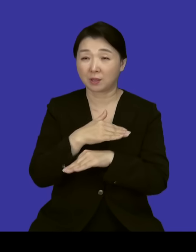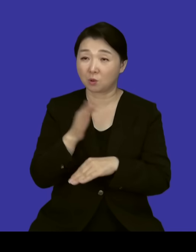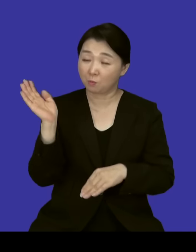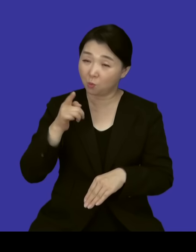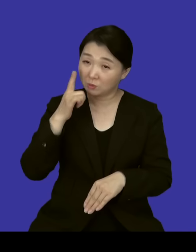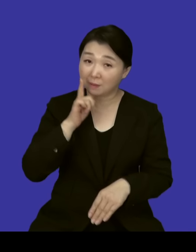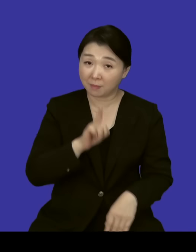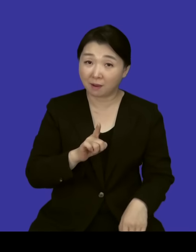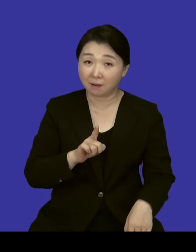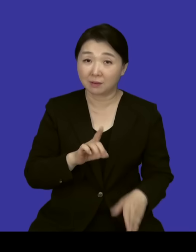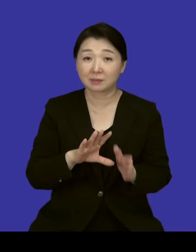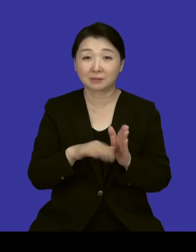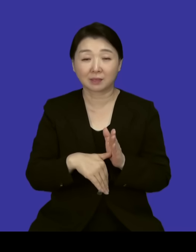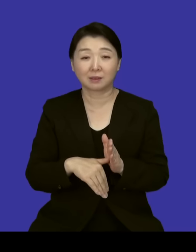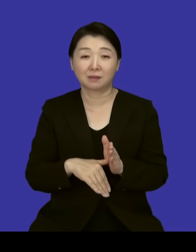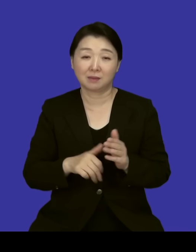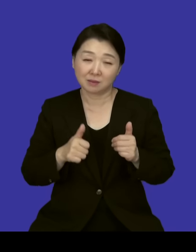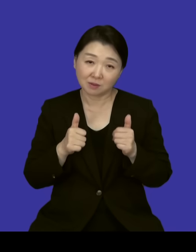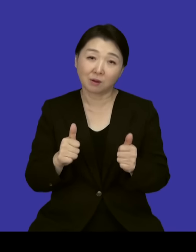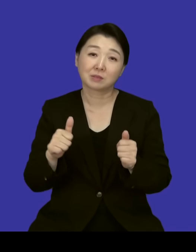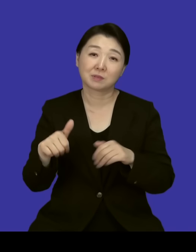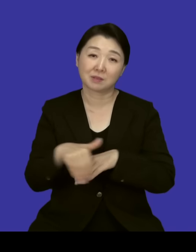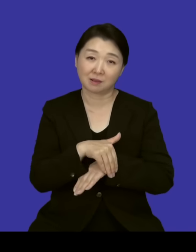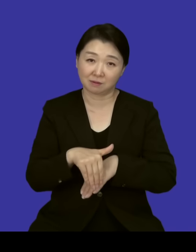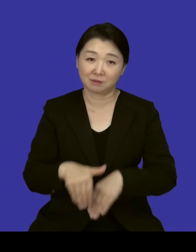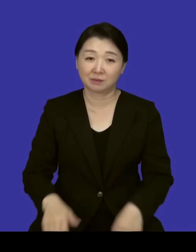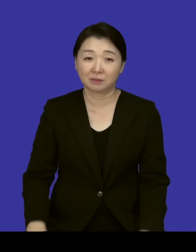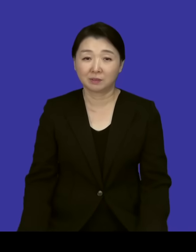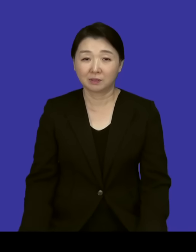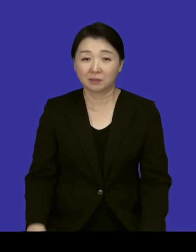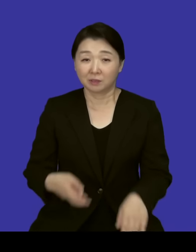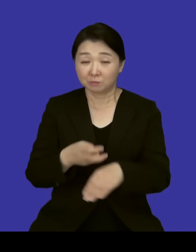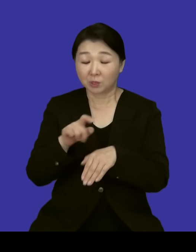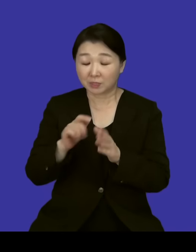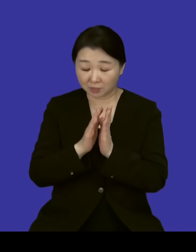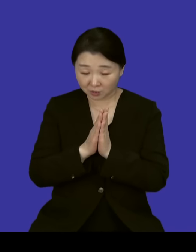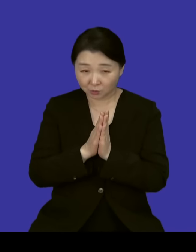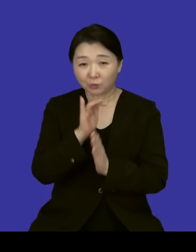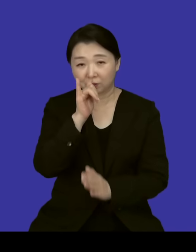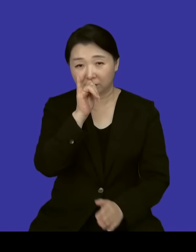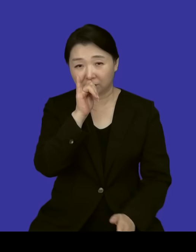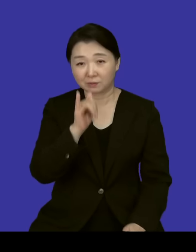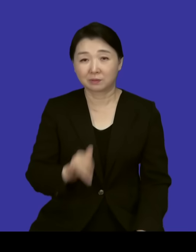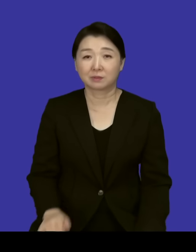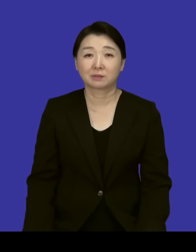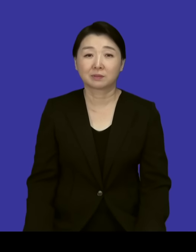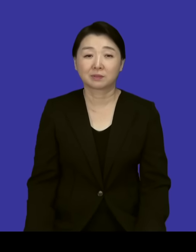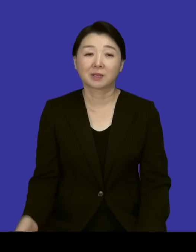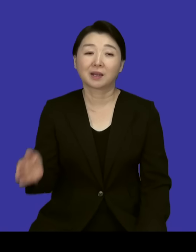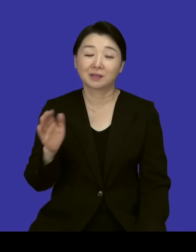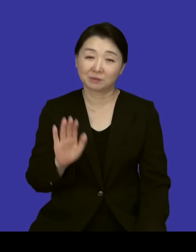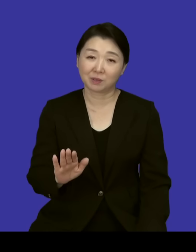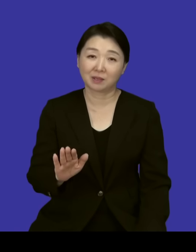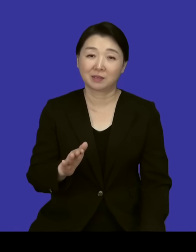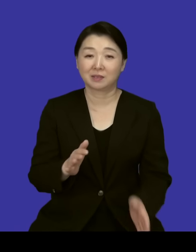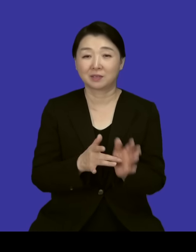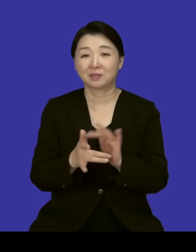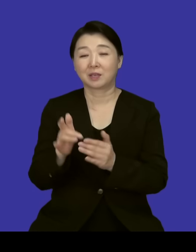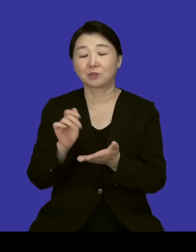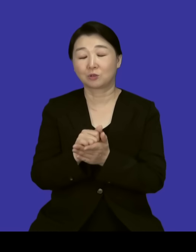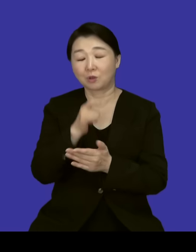네. 그때 되게 또 열심히 다녔거든요. 예. 그럼 이제 뭐 버스 안에서도 기도도 하고 했지만 그래도